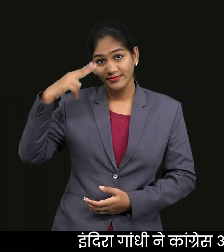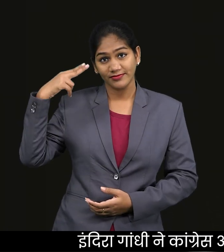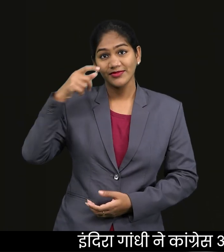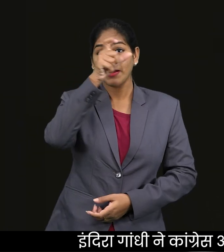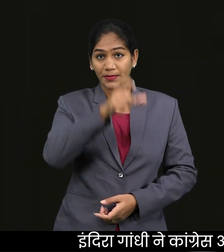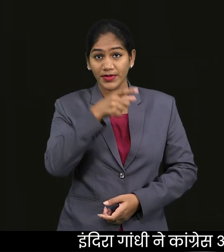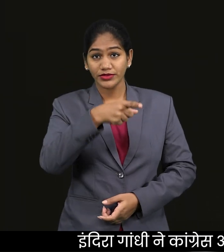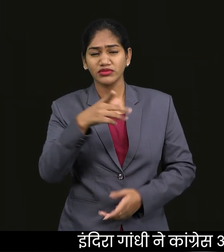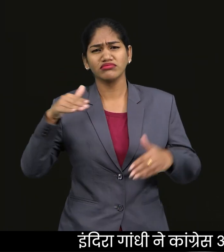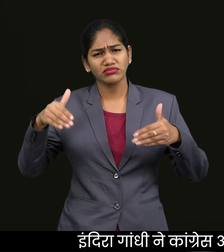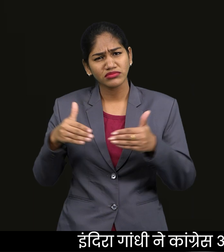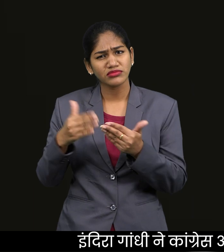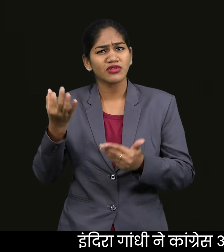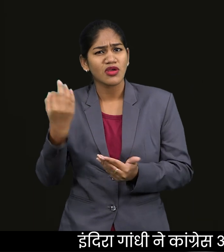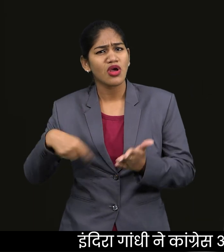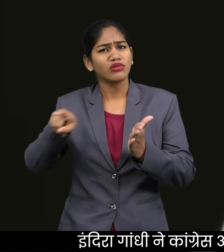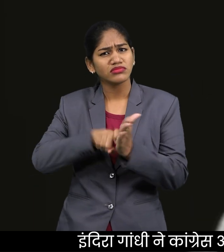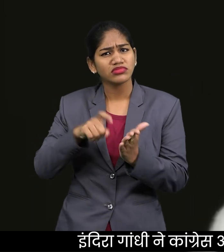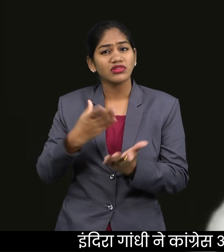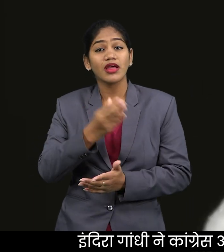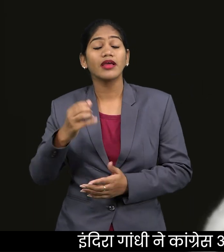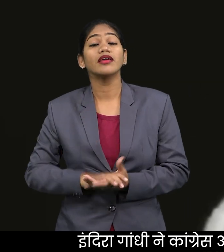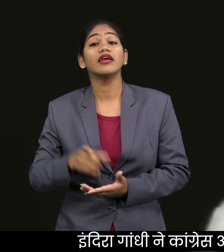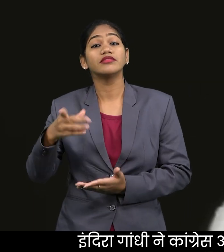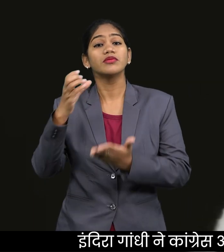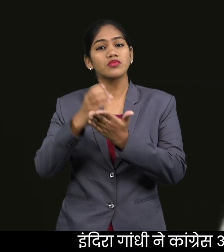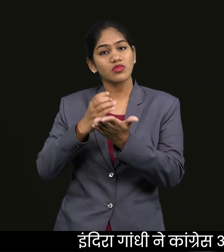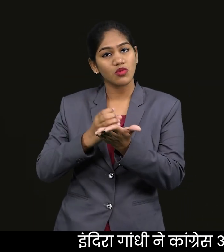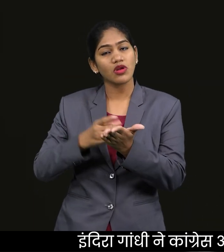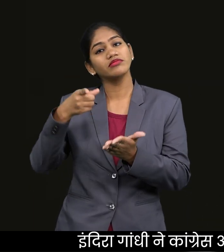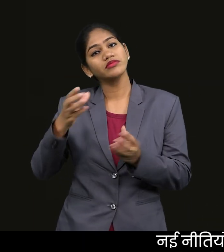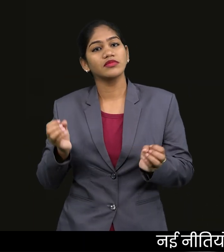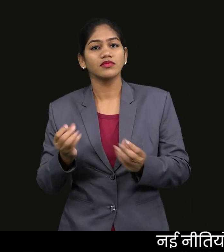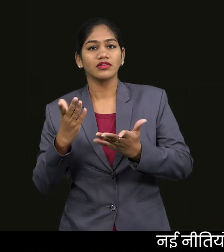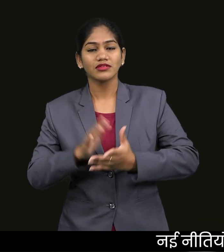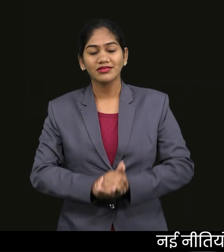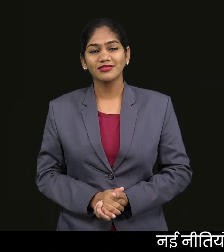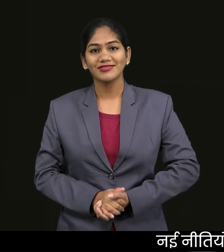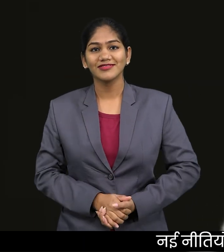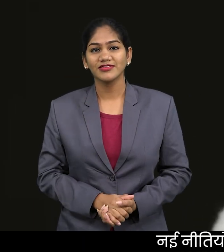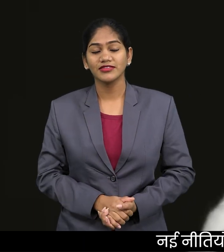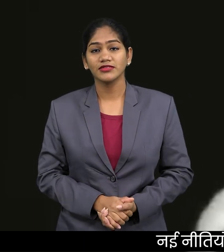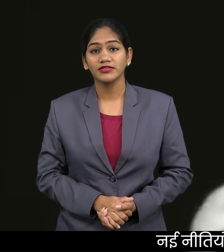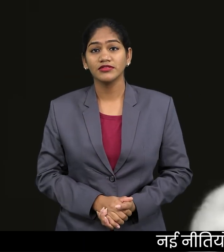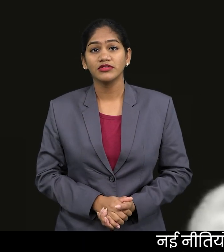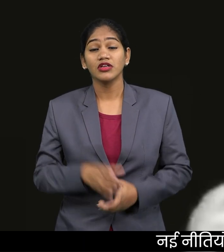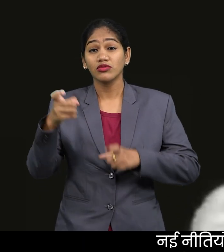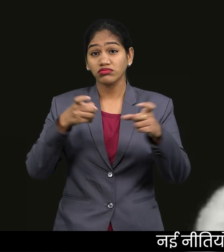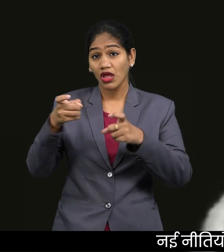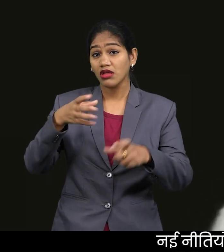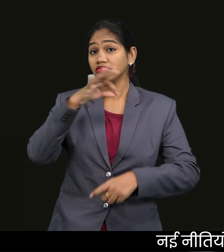इंदिरा गांधी ने कांग्रेस और पार्टी संगठन पर नियंत्रण हासिल करते हुए नई नीतियों और कार्यक्रमों